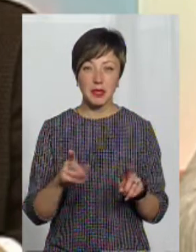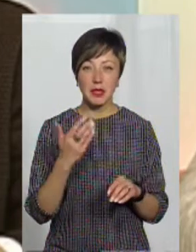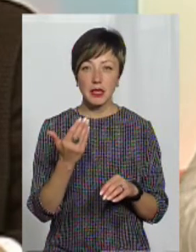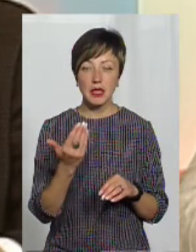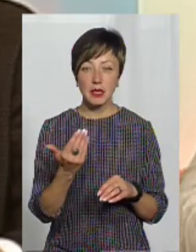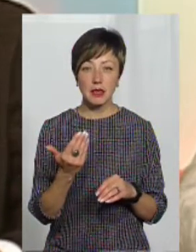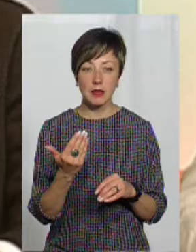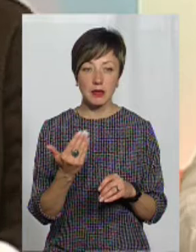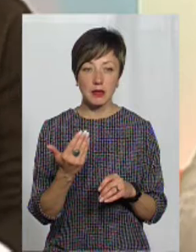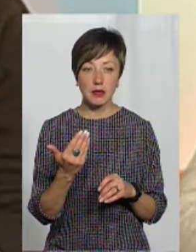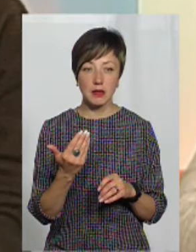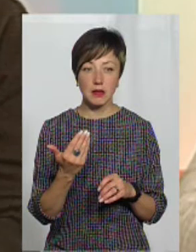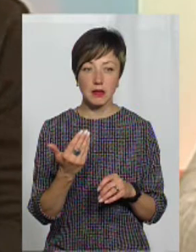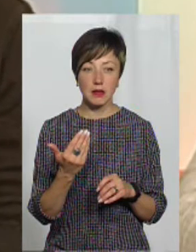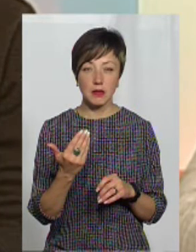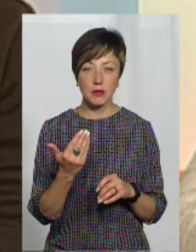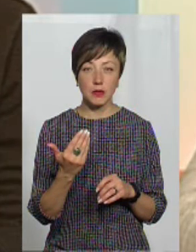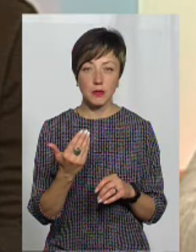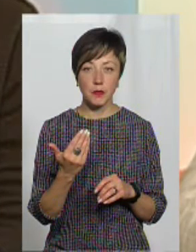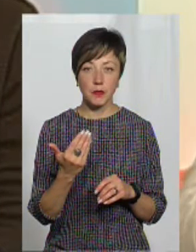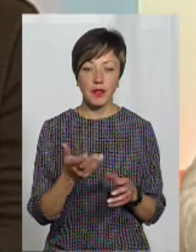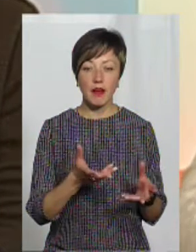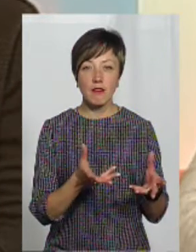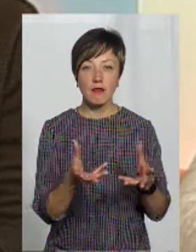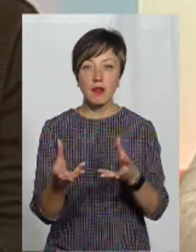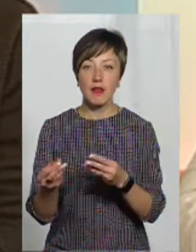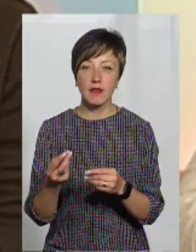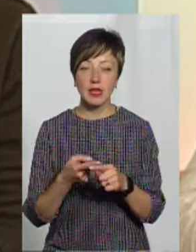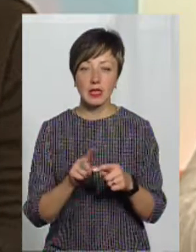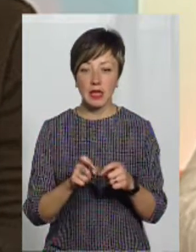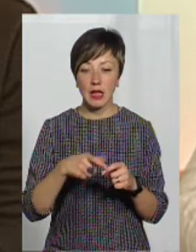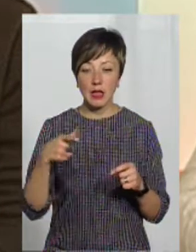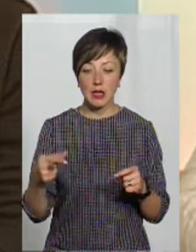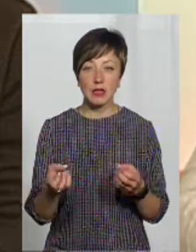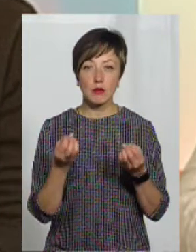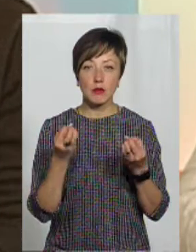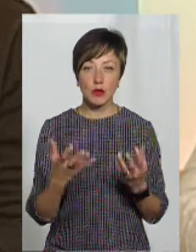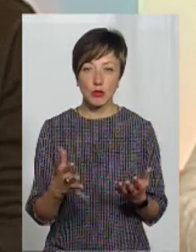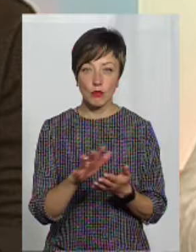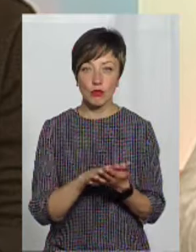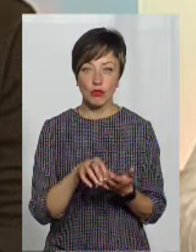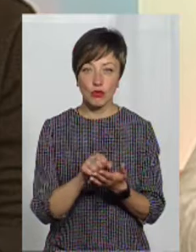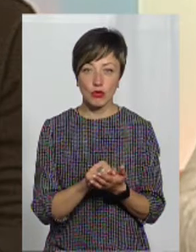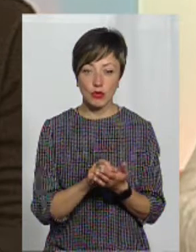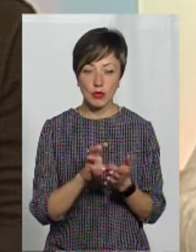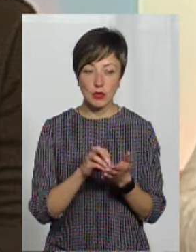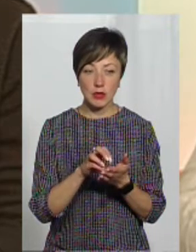принцип їхнього, скажімо так, впливу на це листя, вони просто механічно